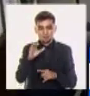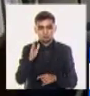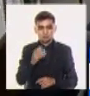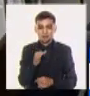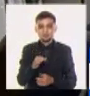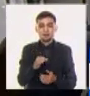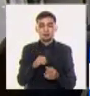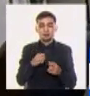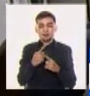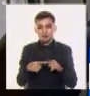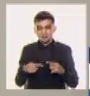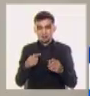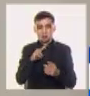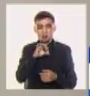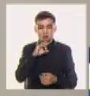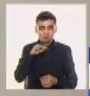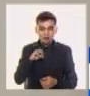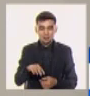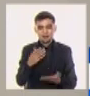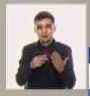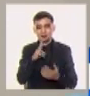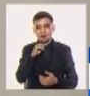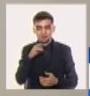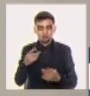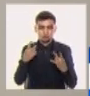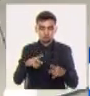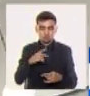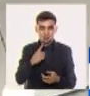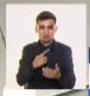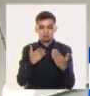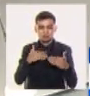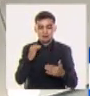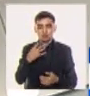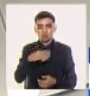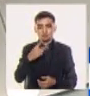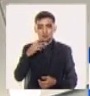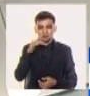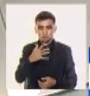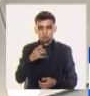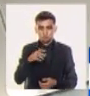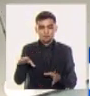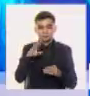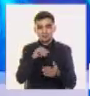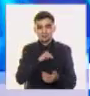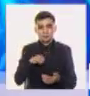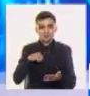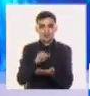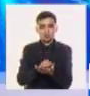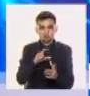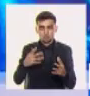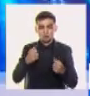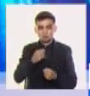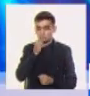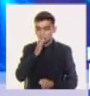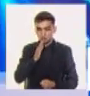Оставлять обращение на разных порталах или каналах не надо. Кстати, получить 42 500 смогут не все самозанятые. Из этой